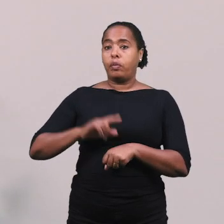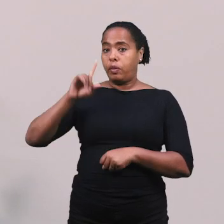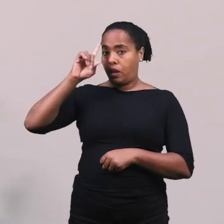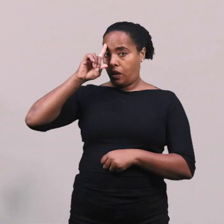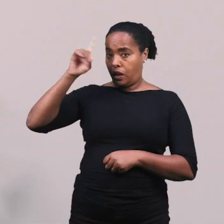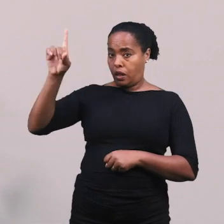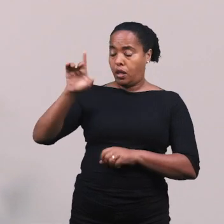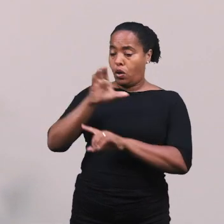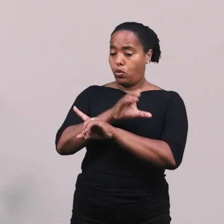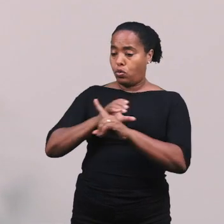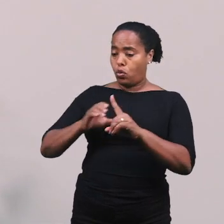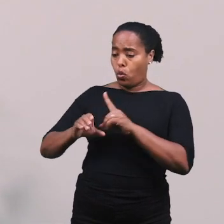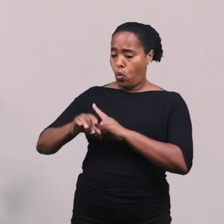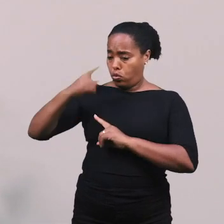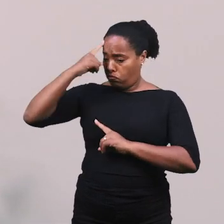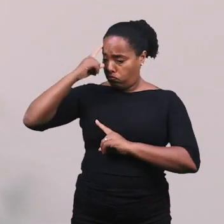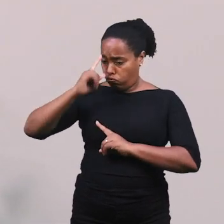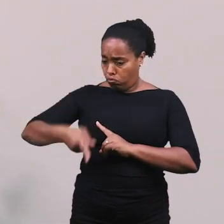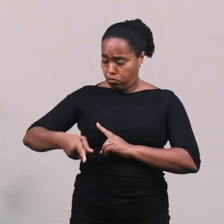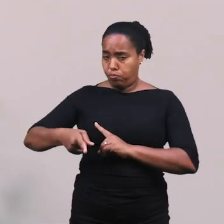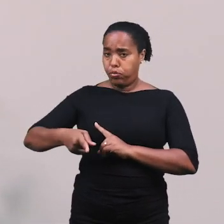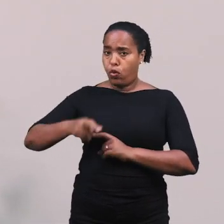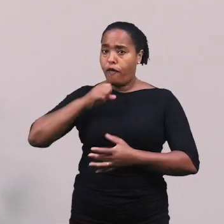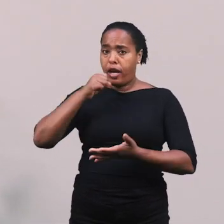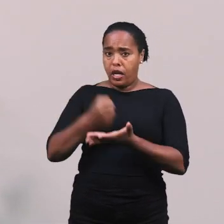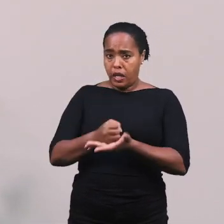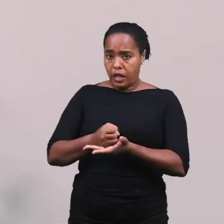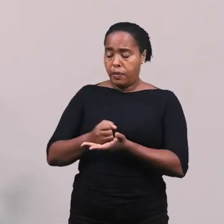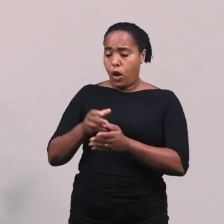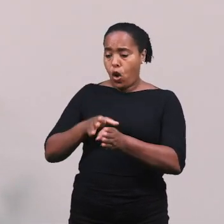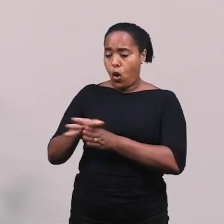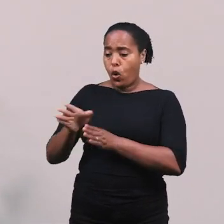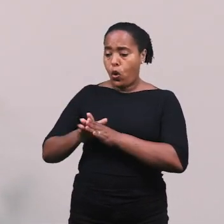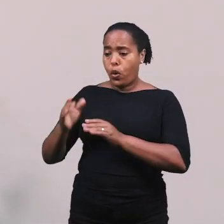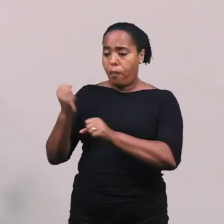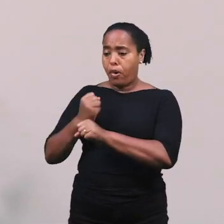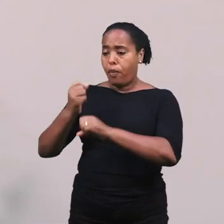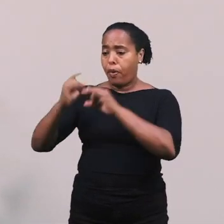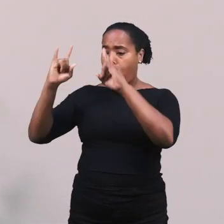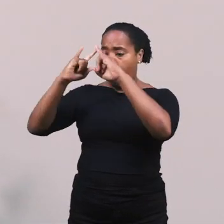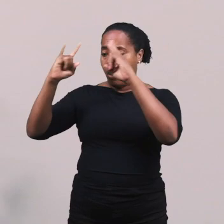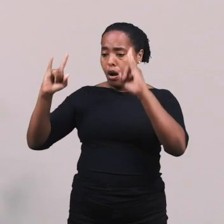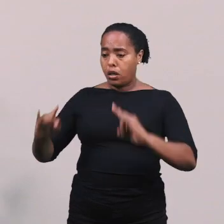Когда Бог установил богослужение в Ветхом Завете и повелел